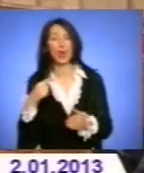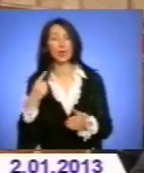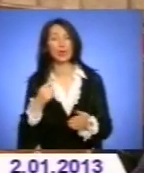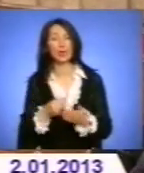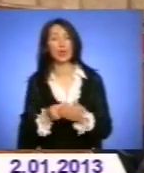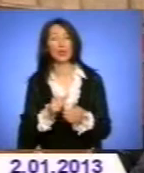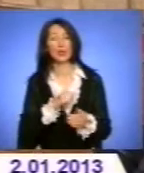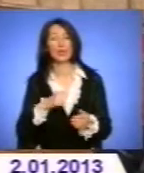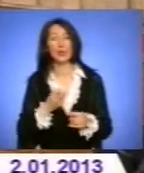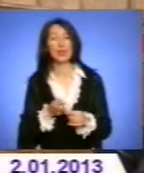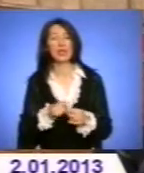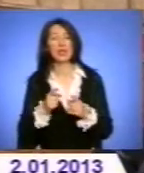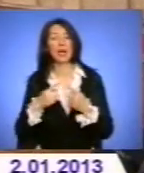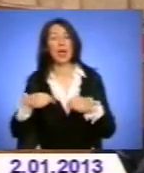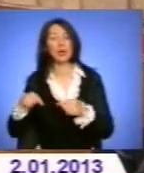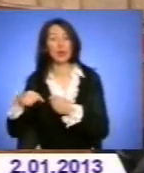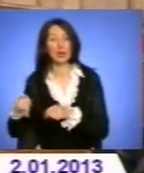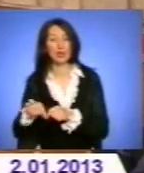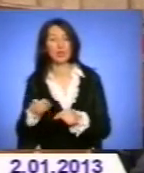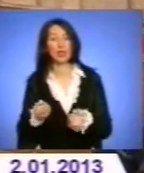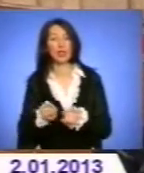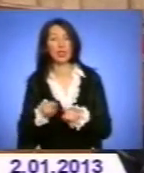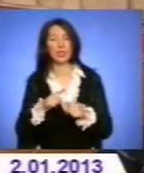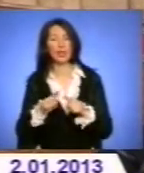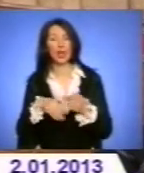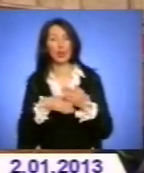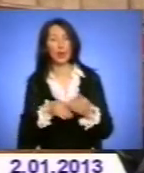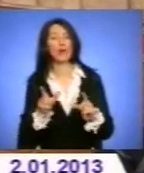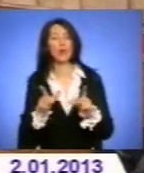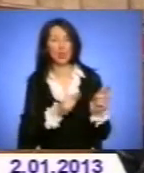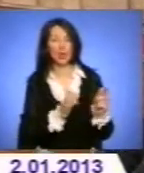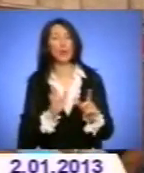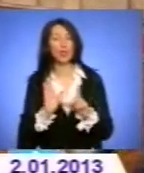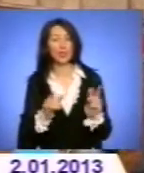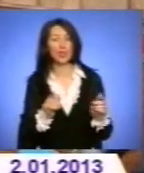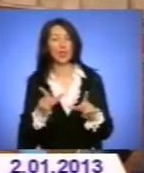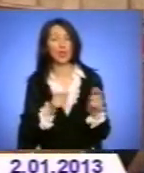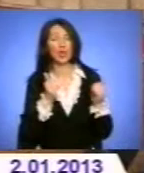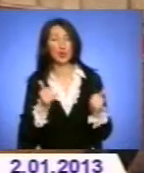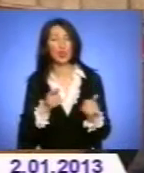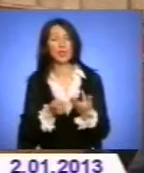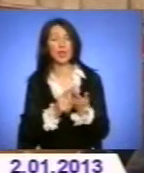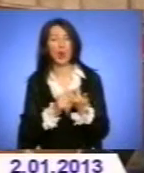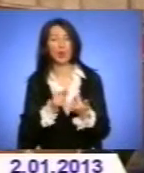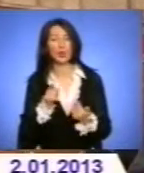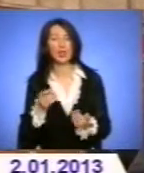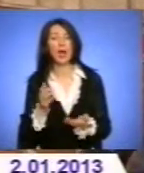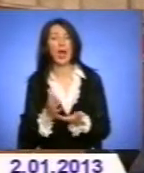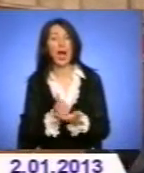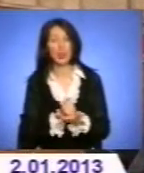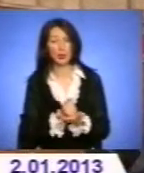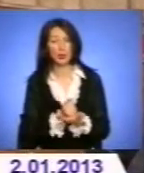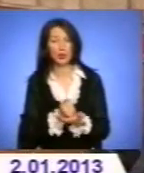бюджету саме цих підрозділів. Значить, так, швидка допомога виїжджає, вона буде виїжджати, але вона виїжджає сьогодні за рахунок тих ресурсів, які